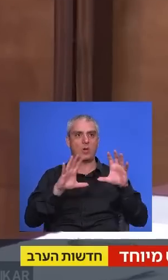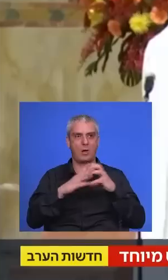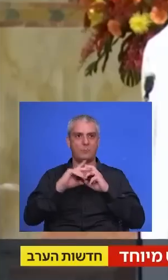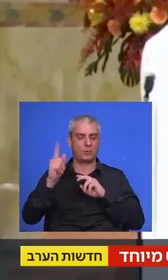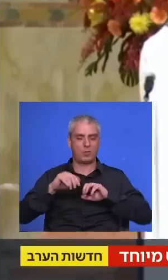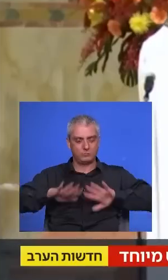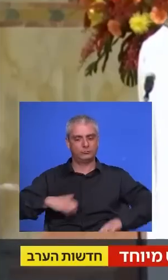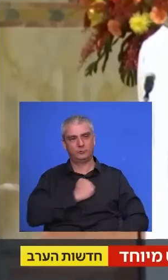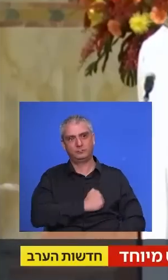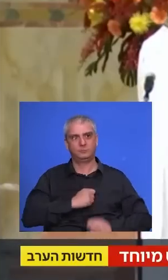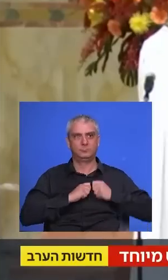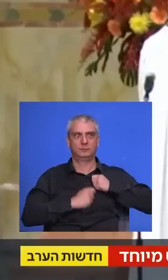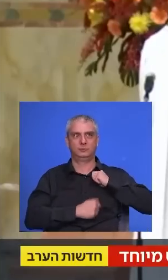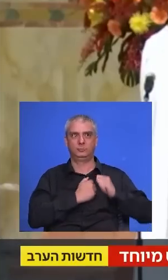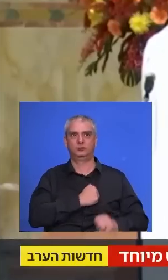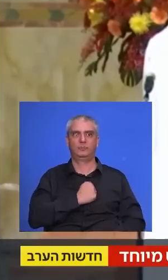Shiva.